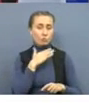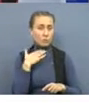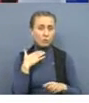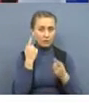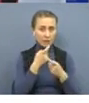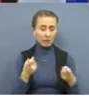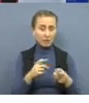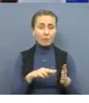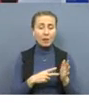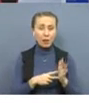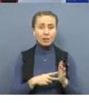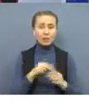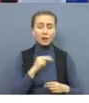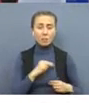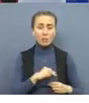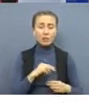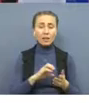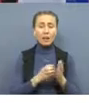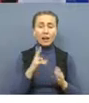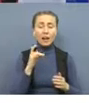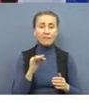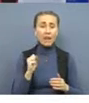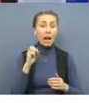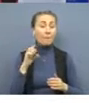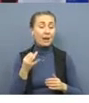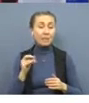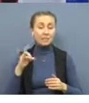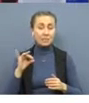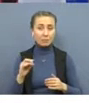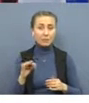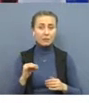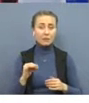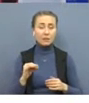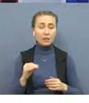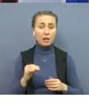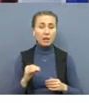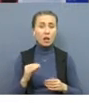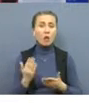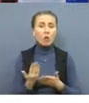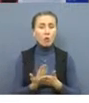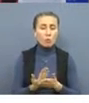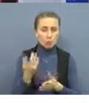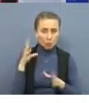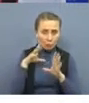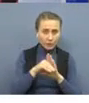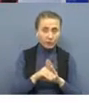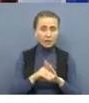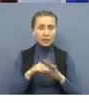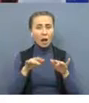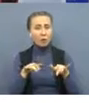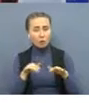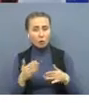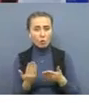работы кафедры имени Абая Мырзахметова, в плане интеграции обучения, в плане компьютеризации,